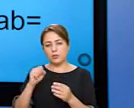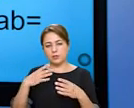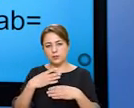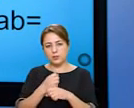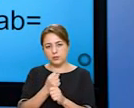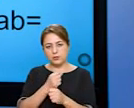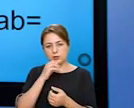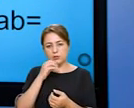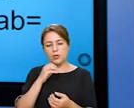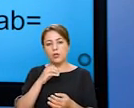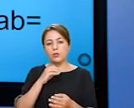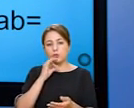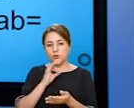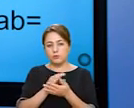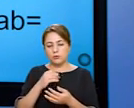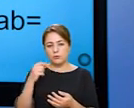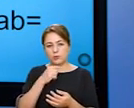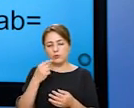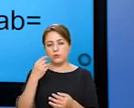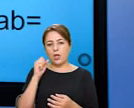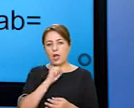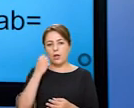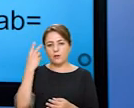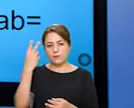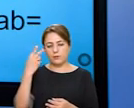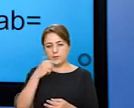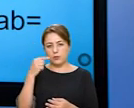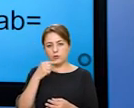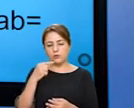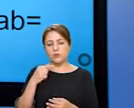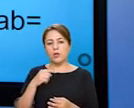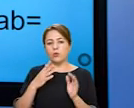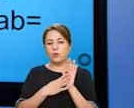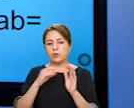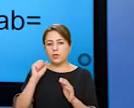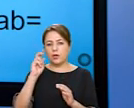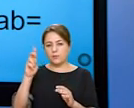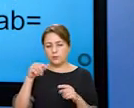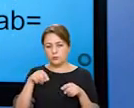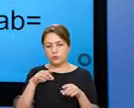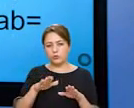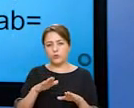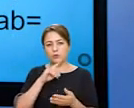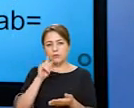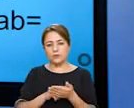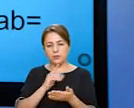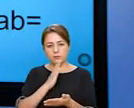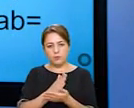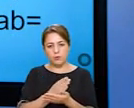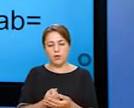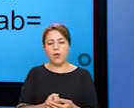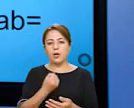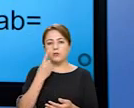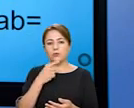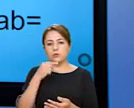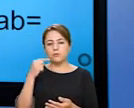бізді. Хосил болды минус а квадрат минус 9аб. Шу ерде албатта сізді савол. Қайырдан келді